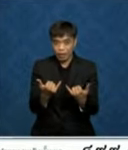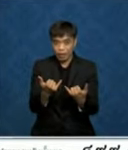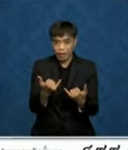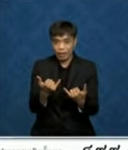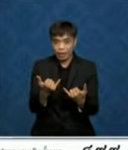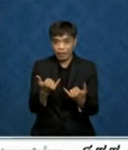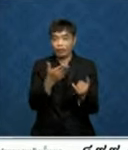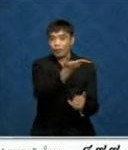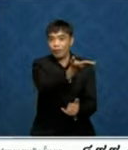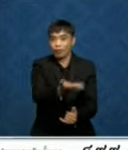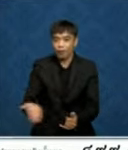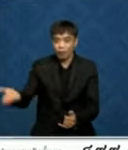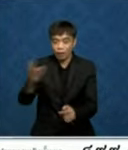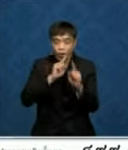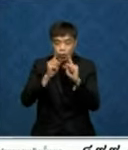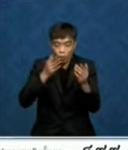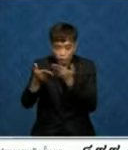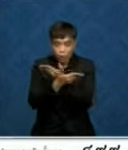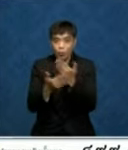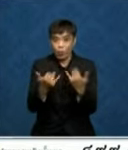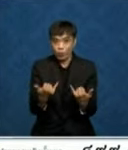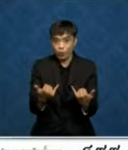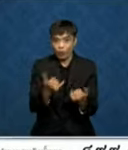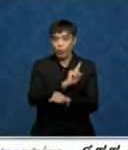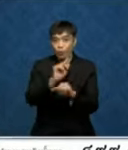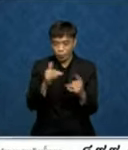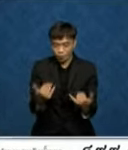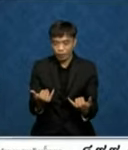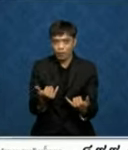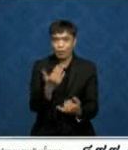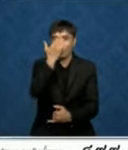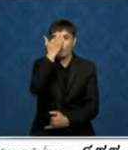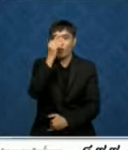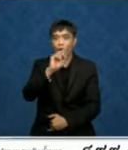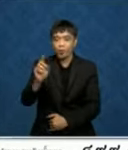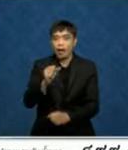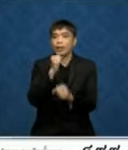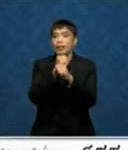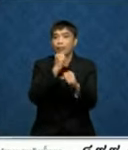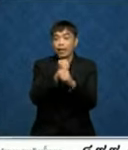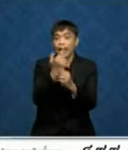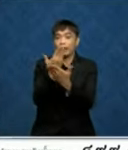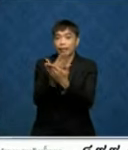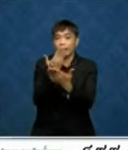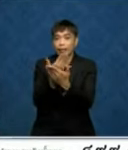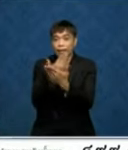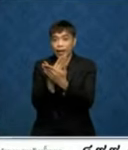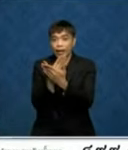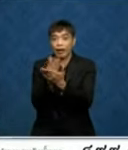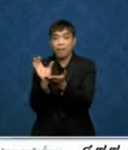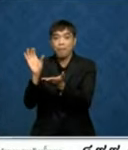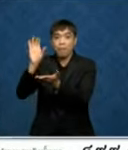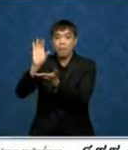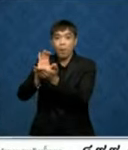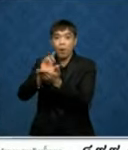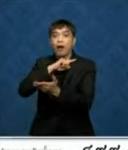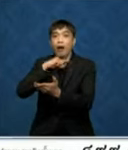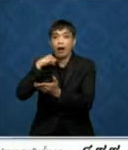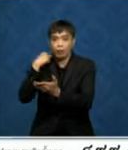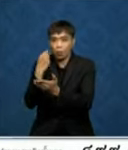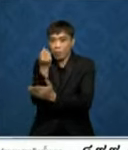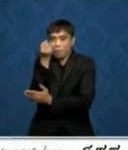ความเห็นชอบอยู่ในขณะนี้เพราะเป็นการทำงบประมาณขาดดุลสูงที่สุดจนติ